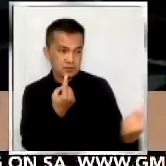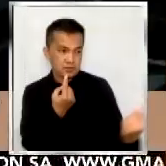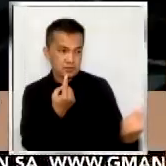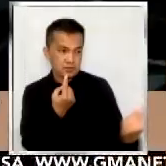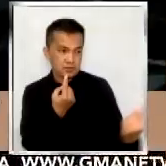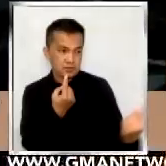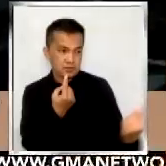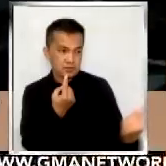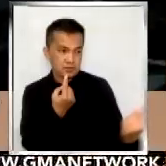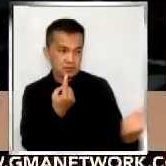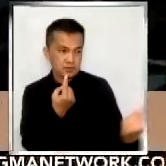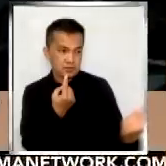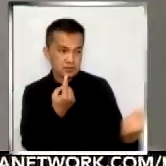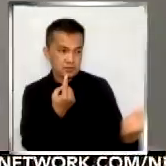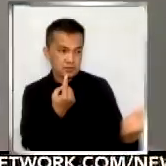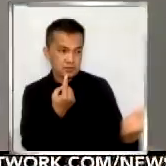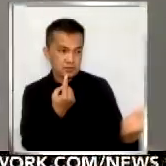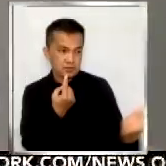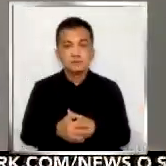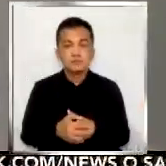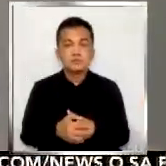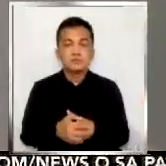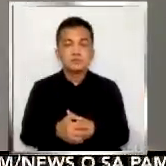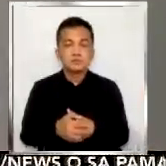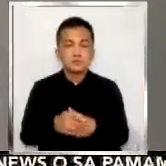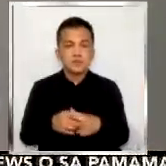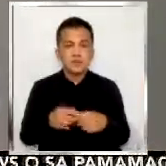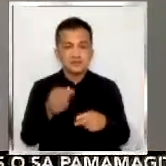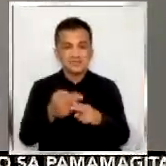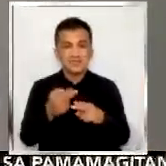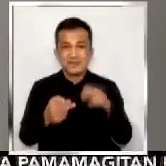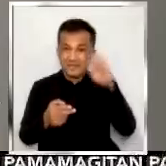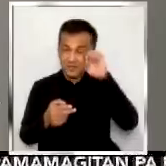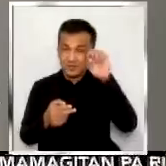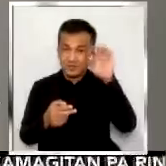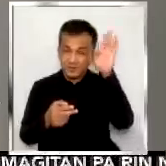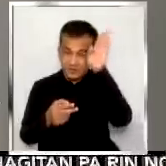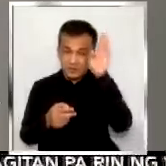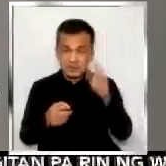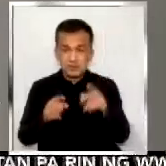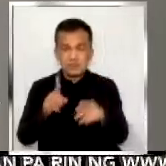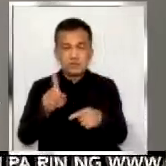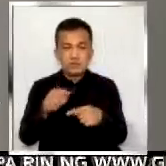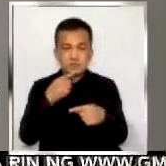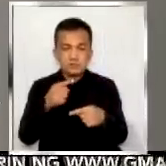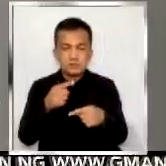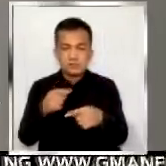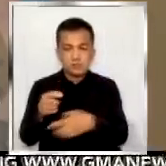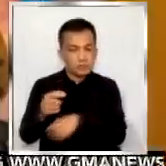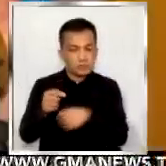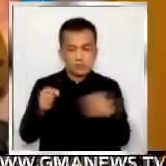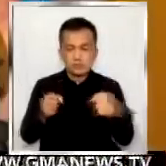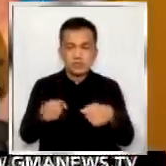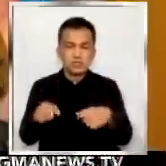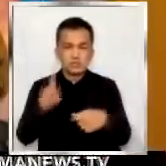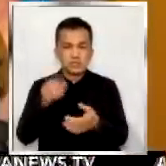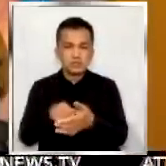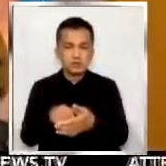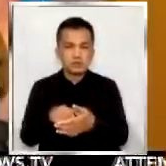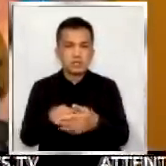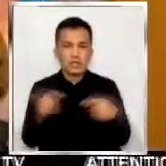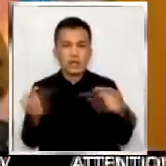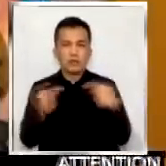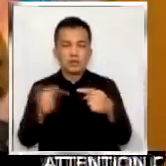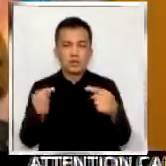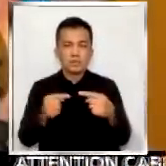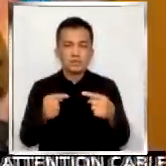piso si Mercado, hinablot daw ito ni Bagtas. Dito na raw nagtalo ang dalawa hanggang sa nasuntok ni Mercado si Bagtas. Tumakbo